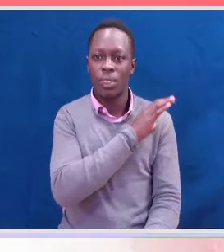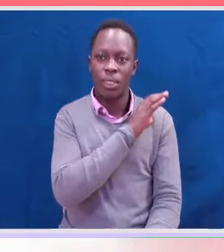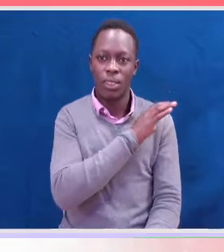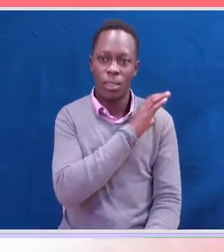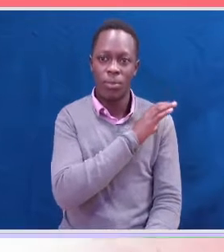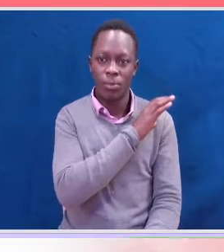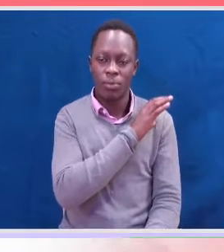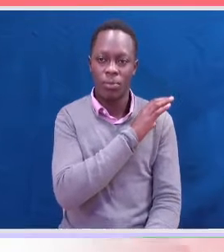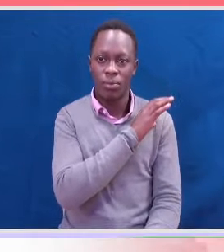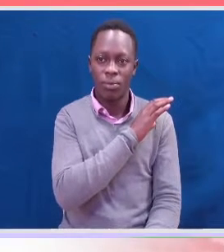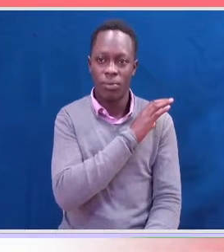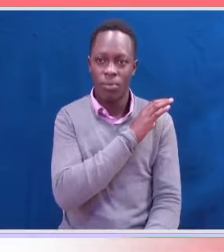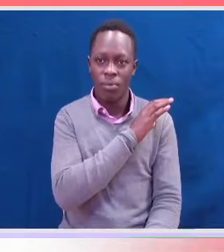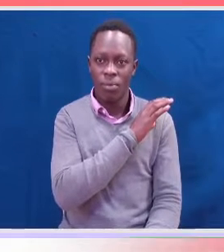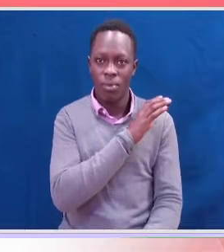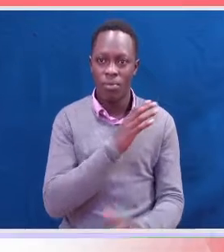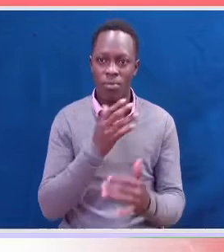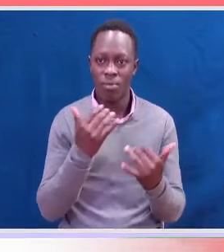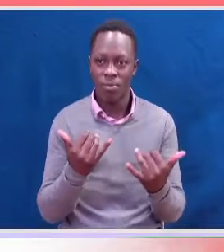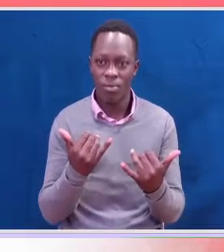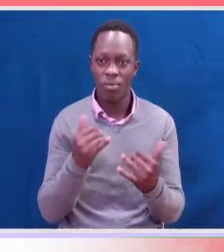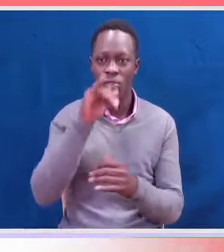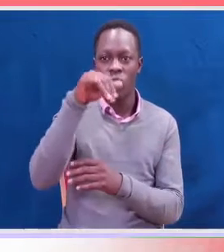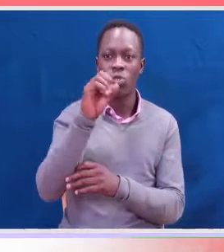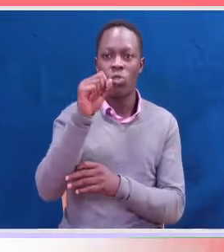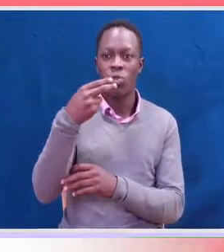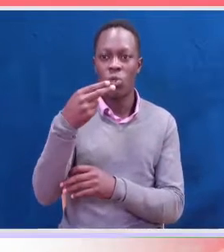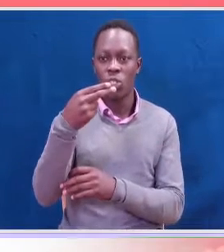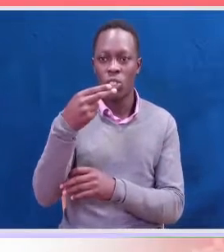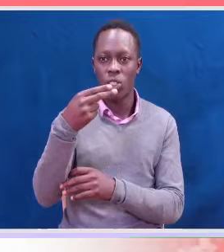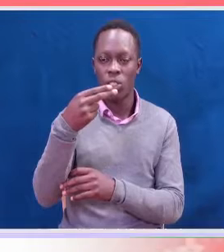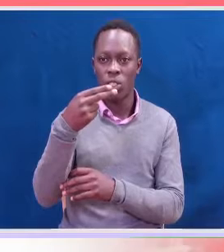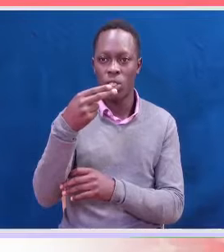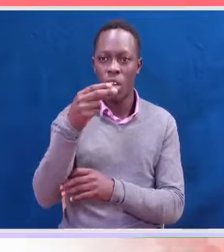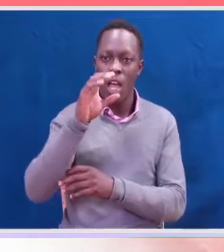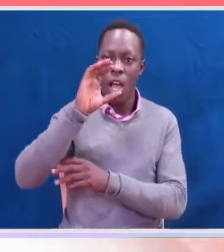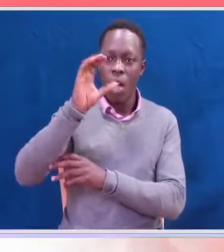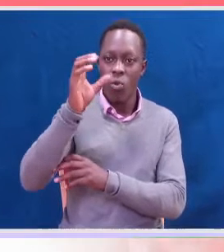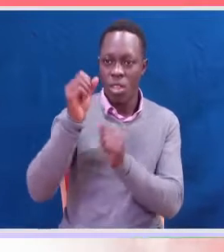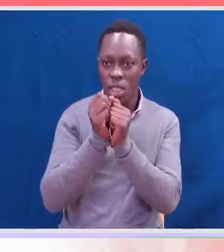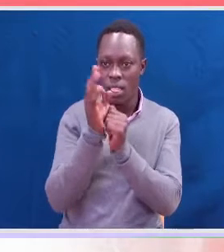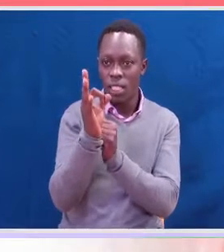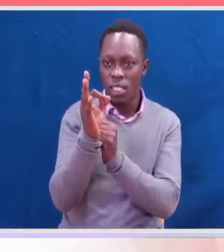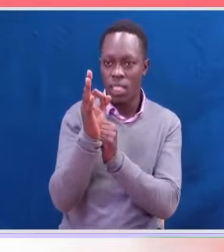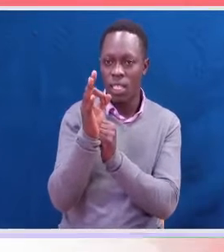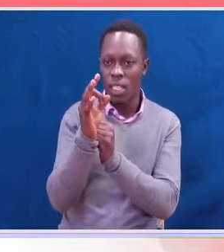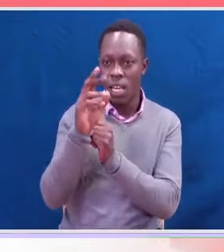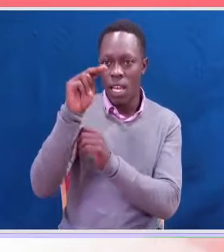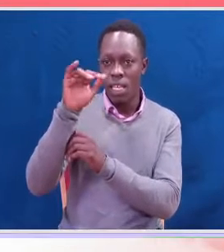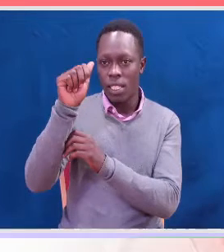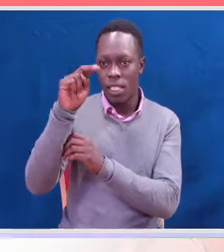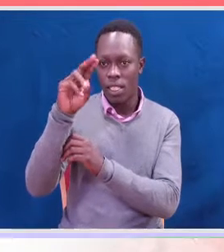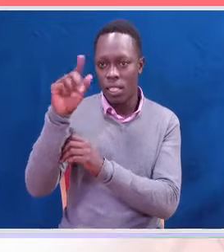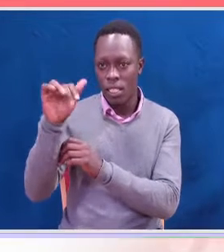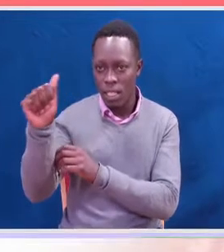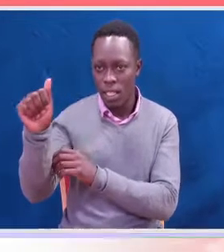kama Chris Onyango, wa kwetu wananiita Josh Onsare. Kaunti 13 kutoka Nyanza na